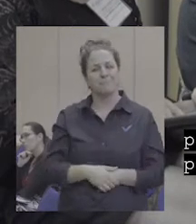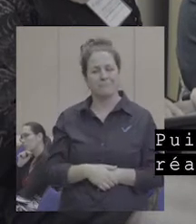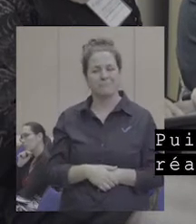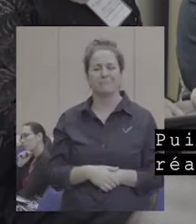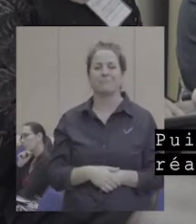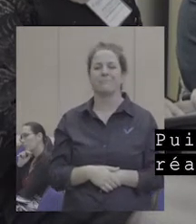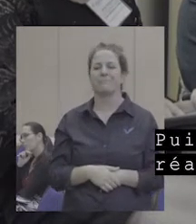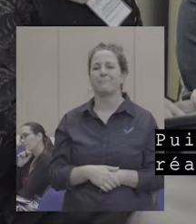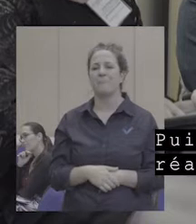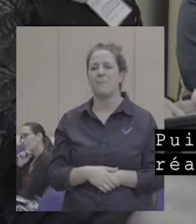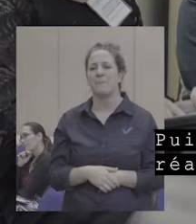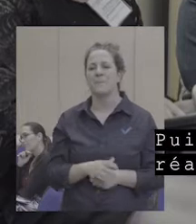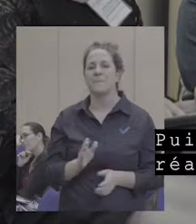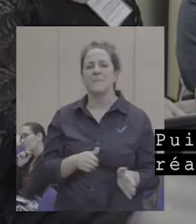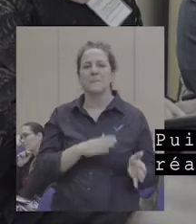Puis,